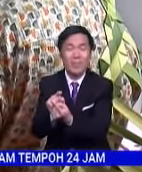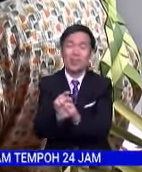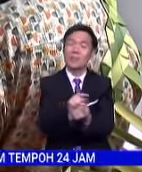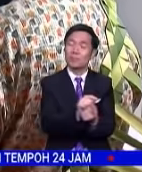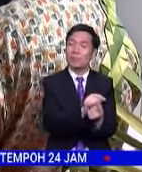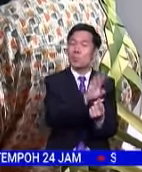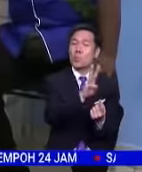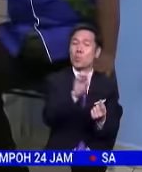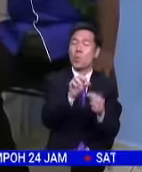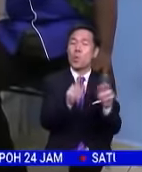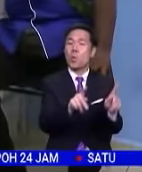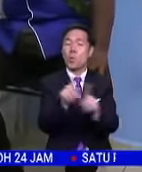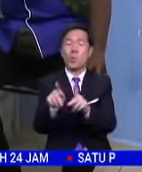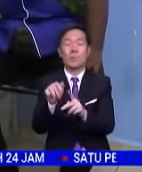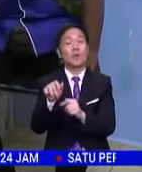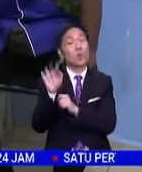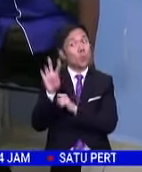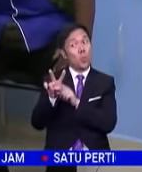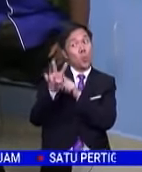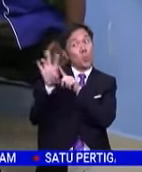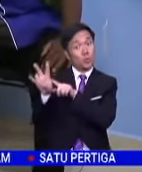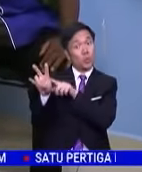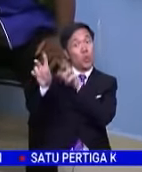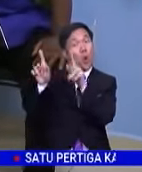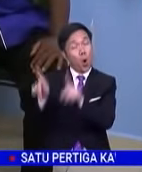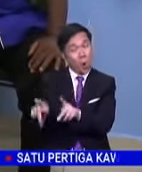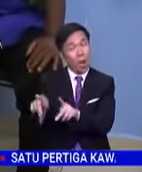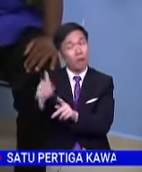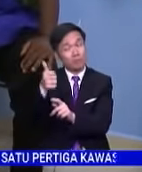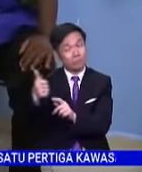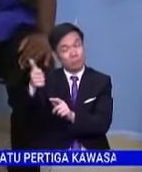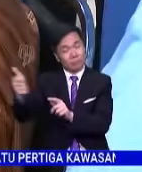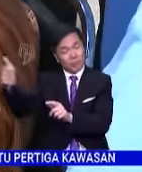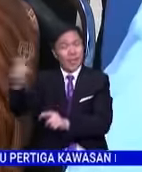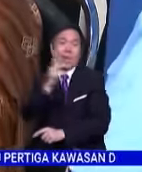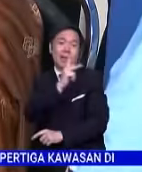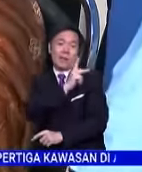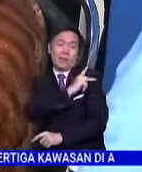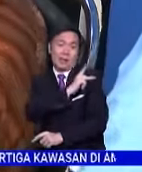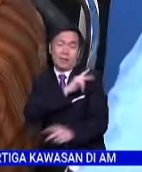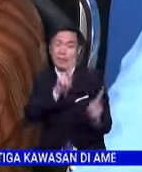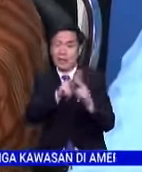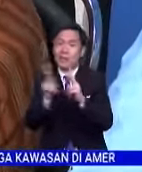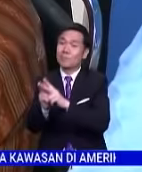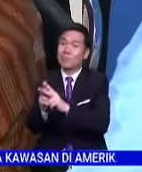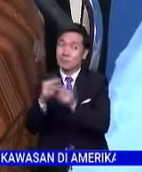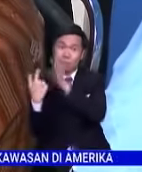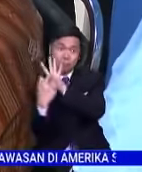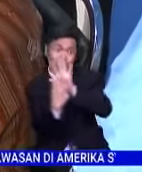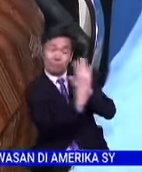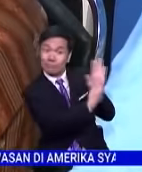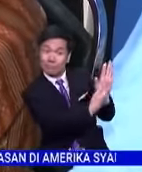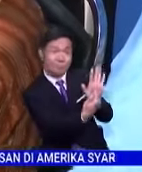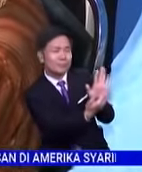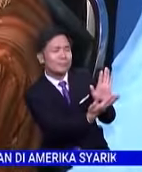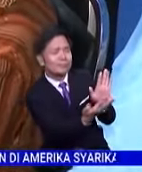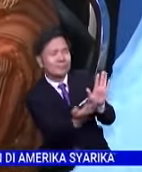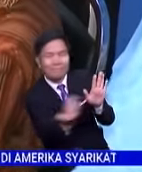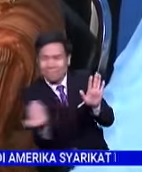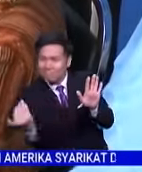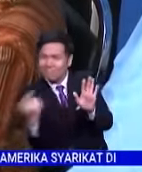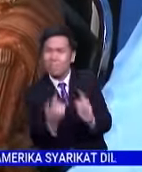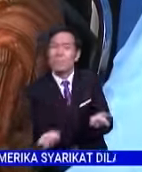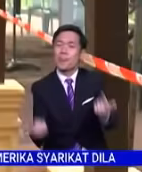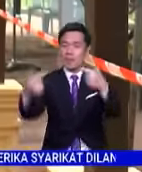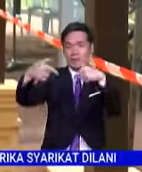dari kalangan masyarakat orang asli. 27 daripadanya terdiri daripada Tok Batin yang juga dijadikan ikon, bagi membawa lebih ramai anak buah mereka